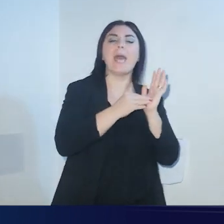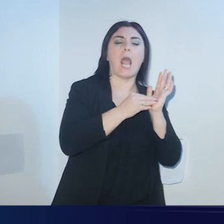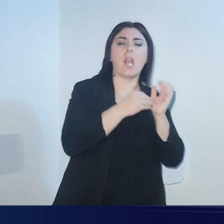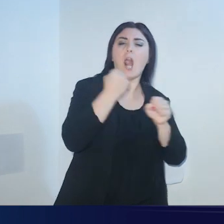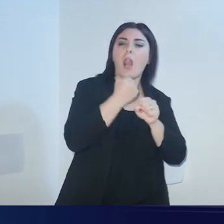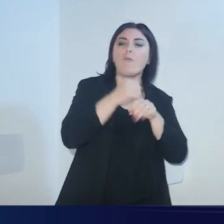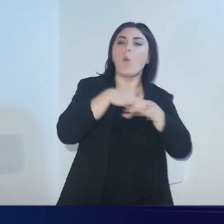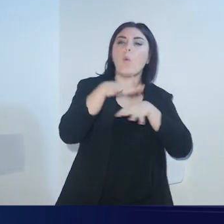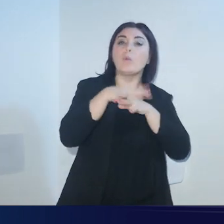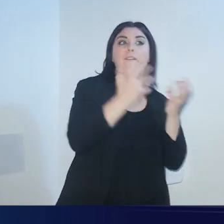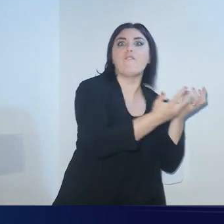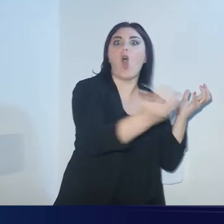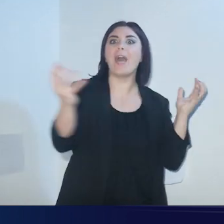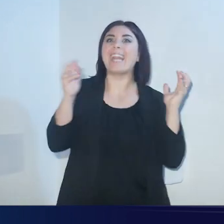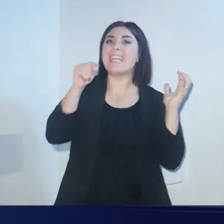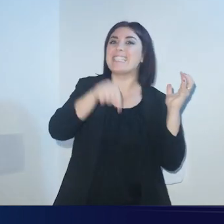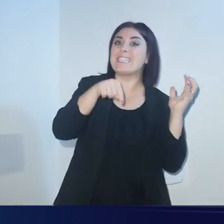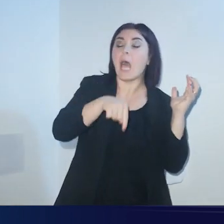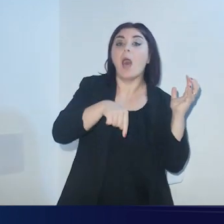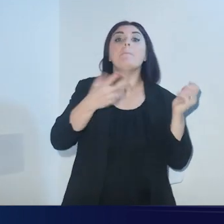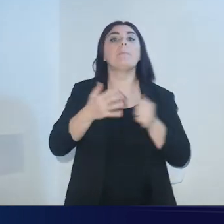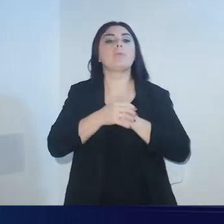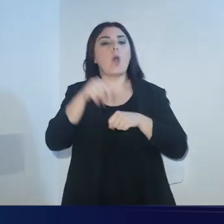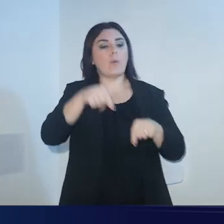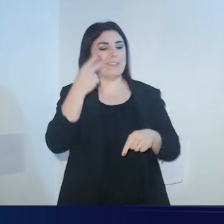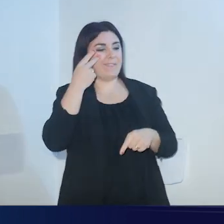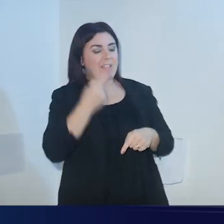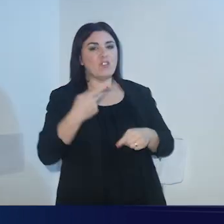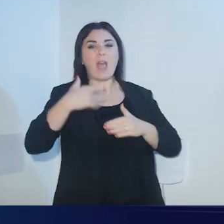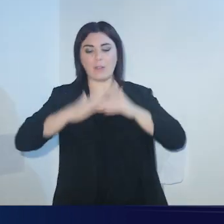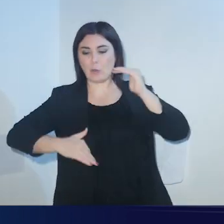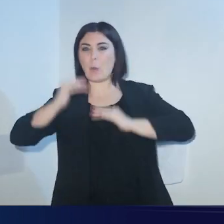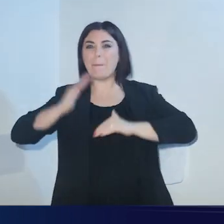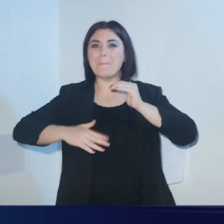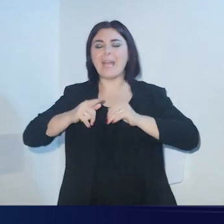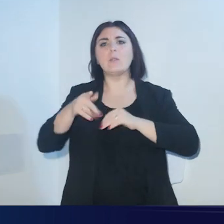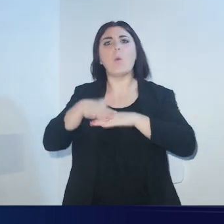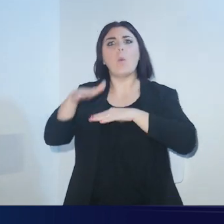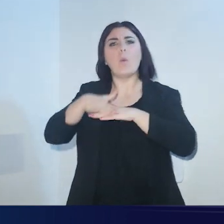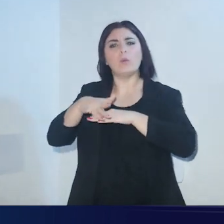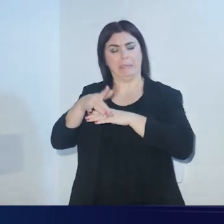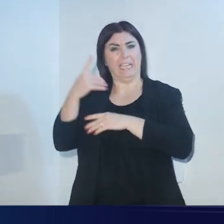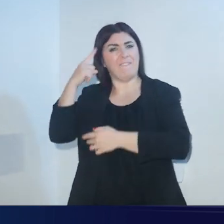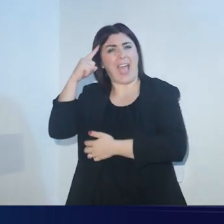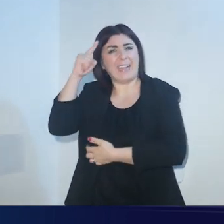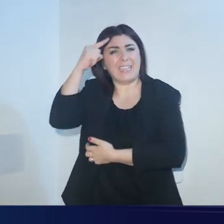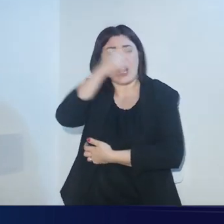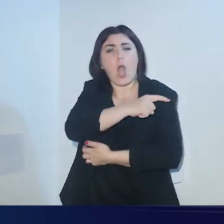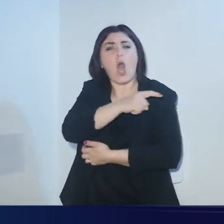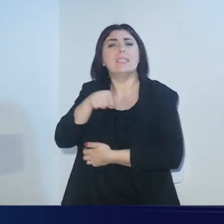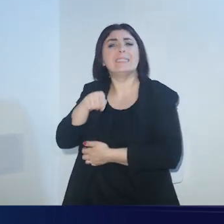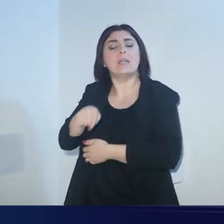nelle utilizzazioni forestali. E qui potete vedere in basso alcuni strumenti particolarmente faticosi